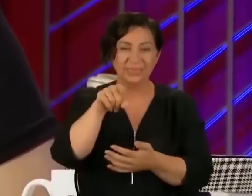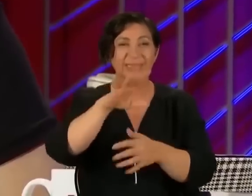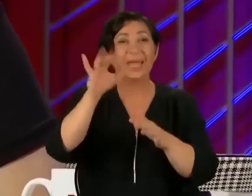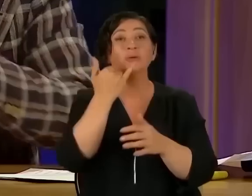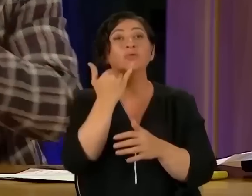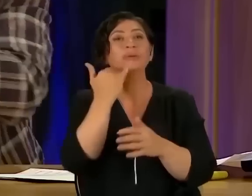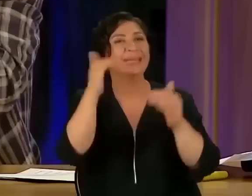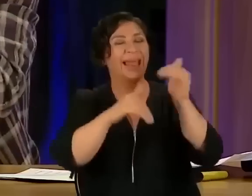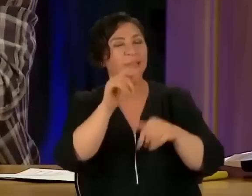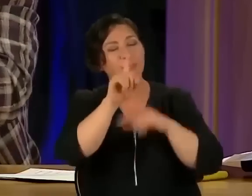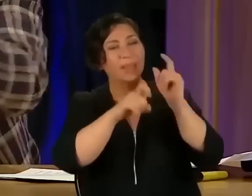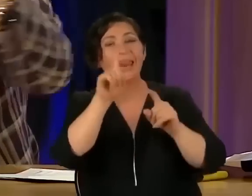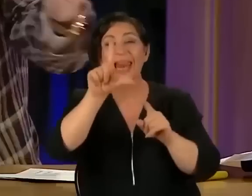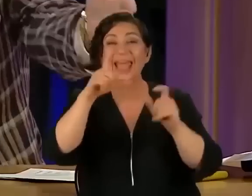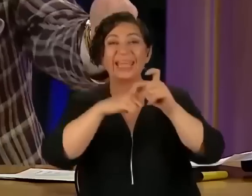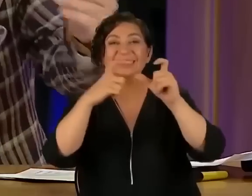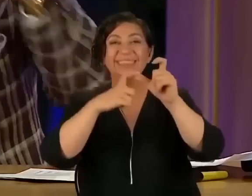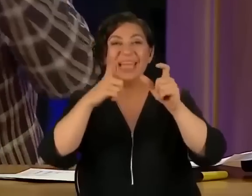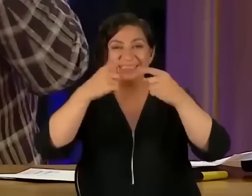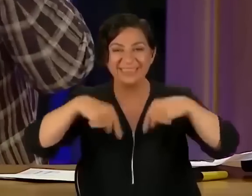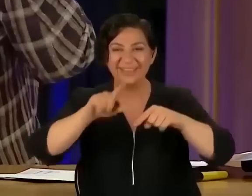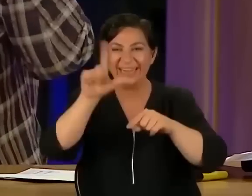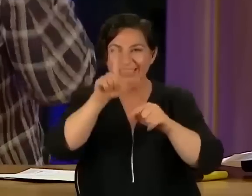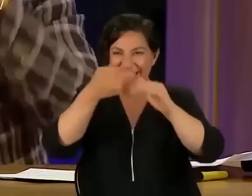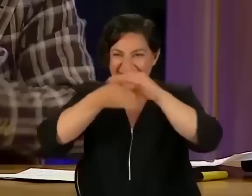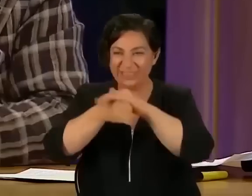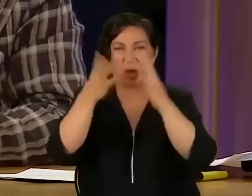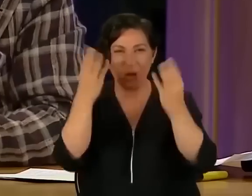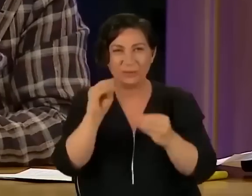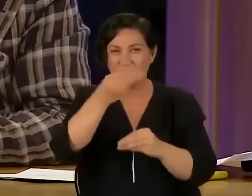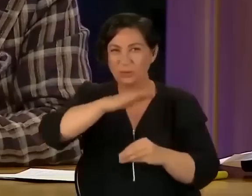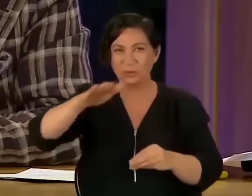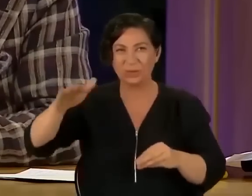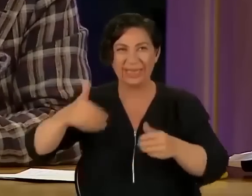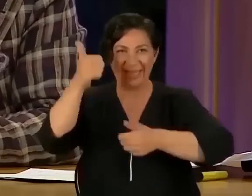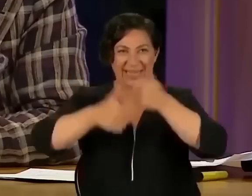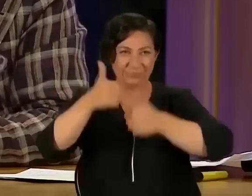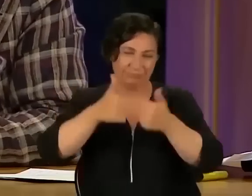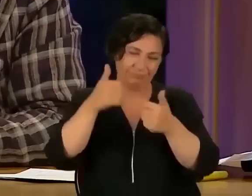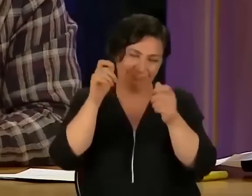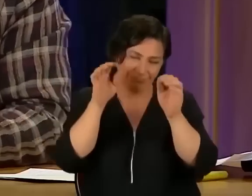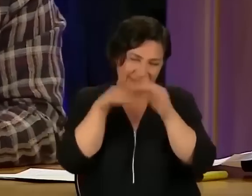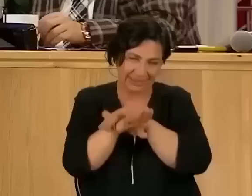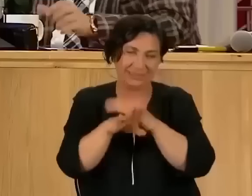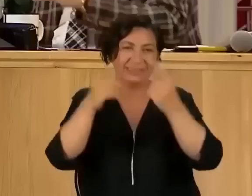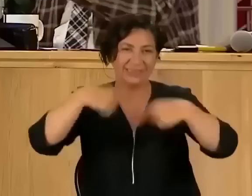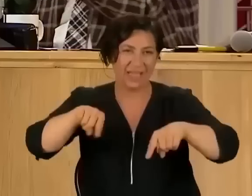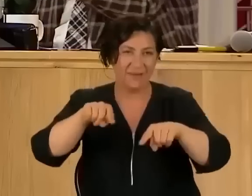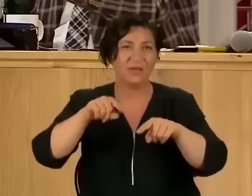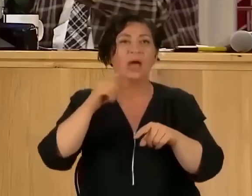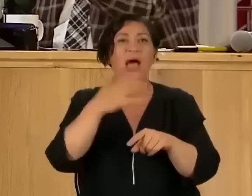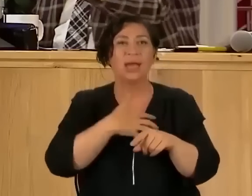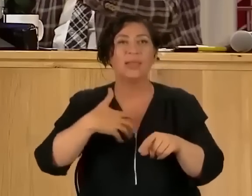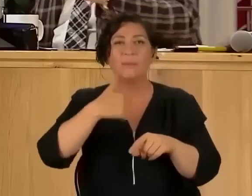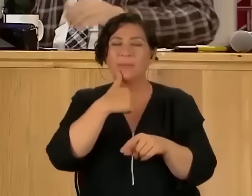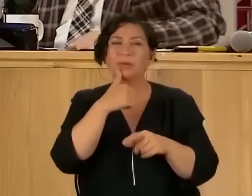Diğer konuklarımıza da yaptık. LGS sınavında lise çağındaki çocuklarımız yarıştı ve biz anne zormuş